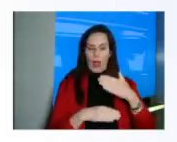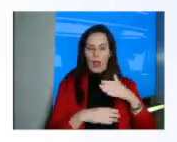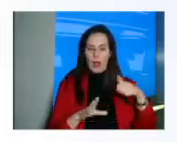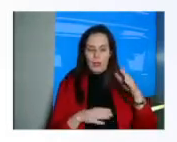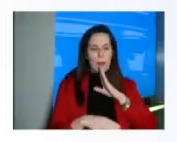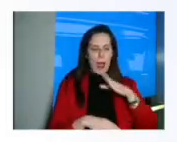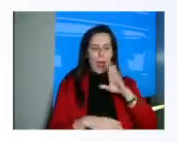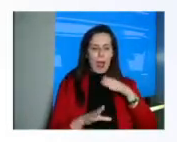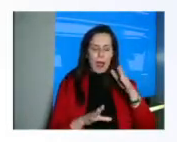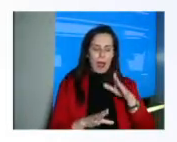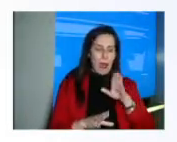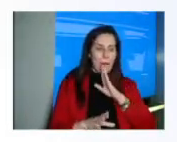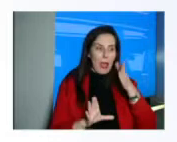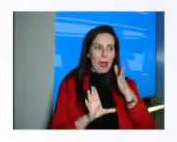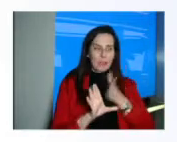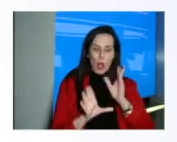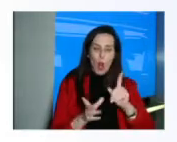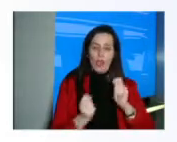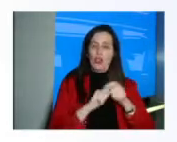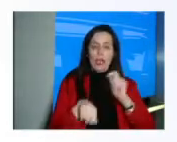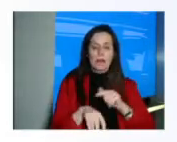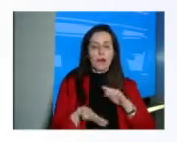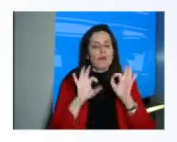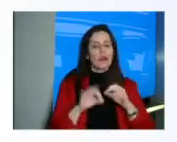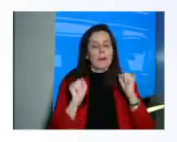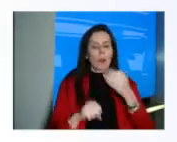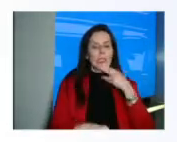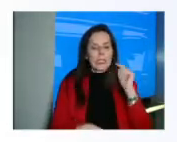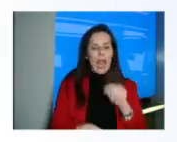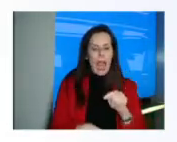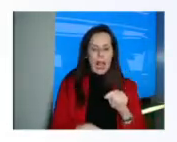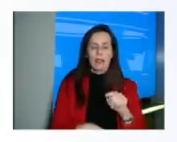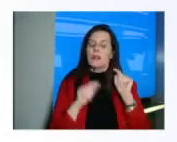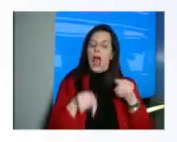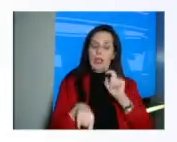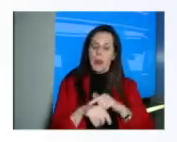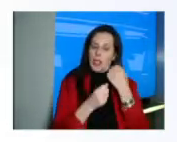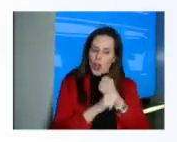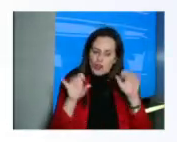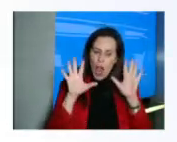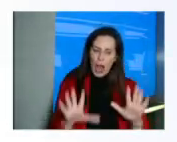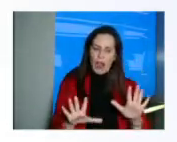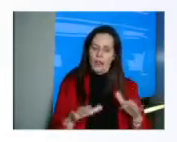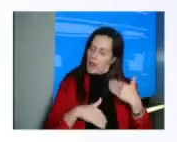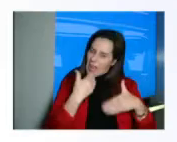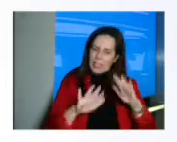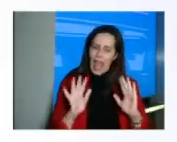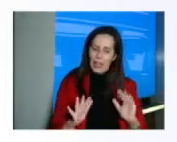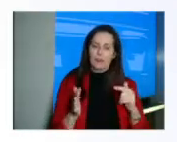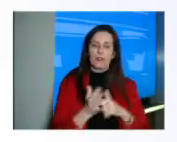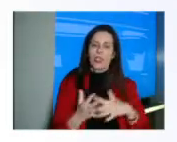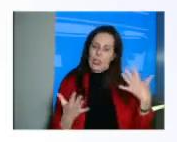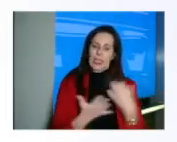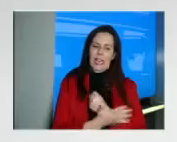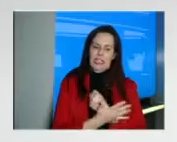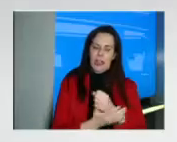חזק, עוצמתי ויעיל יותר. הגיע הזמן לטובת ביטחון מדינת ישראל. הגיע הזמן לשחרר ולהתקדם כדי